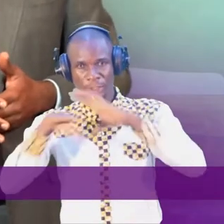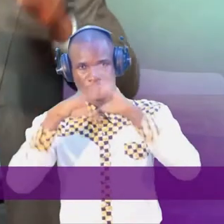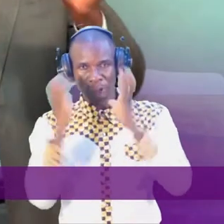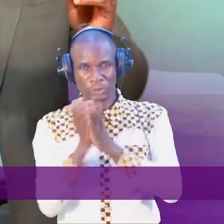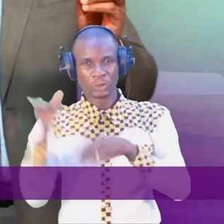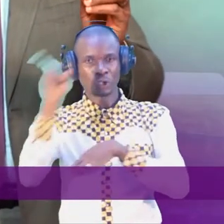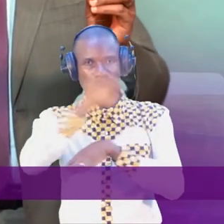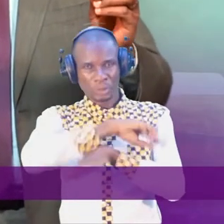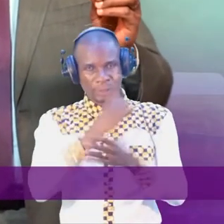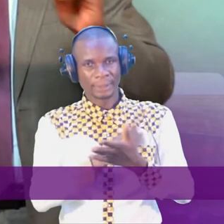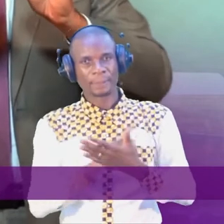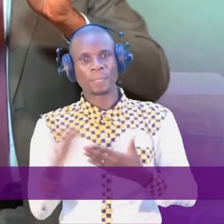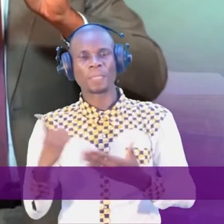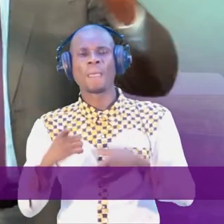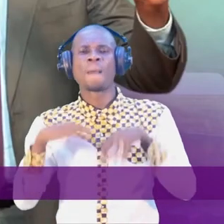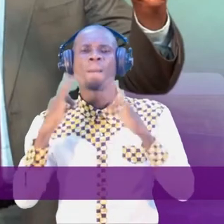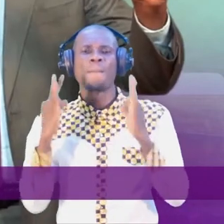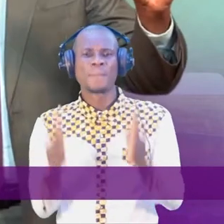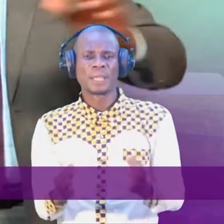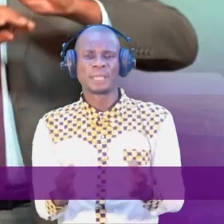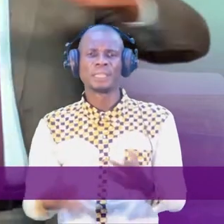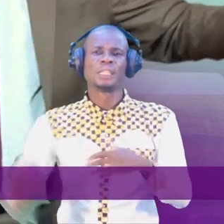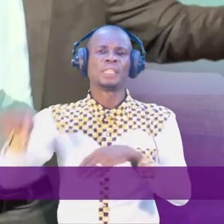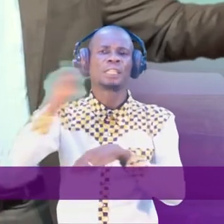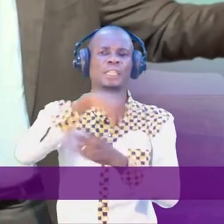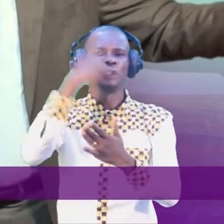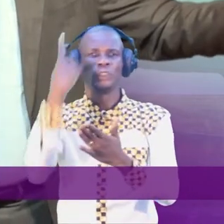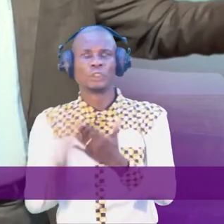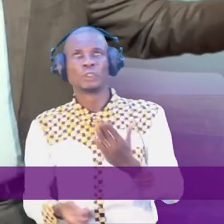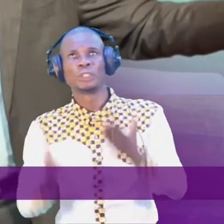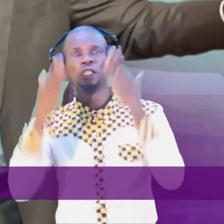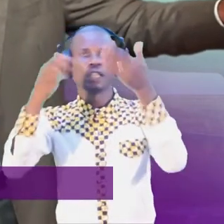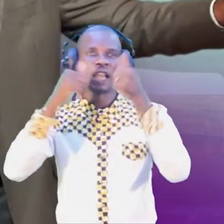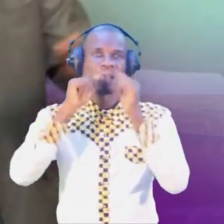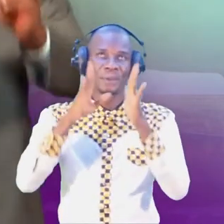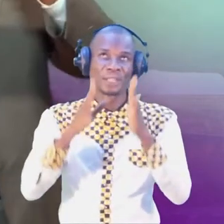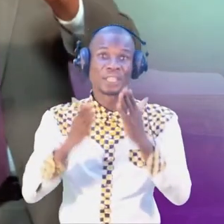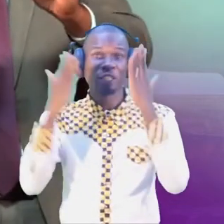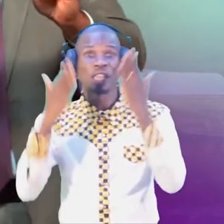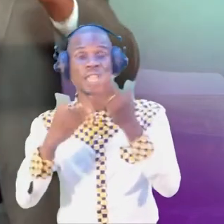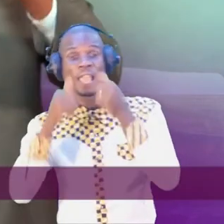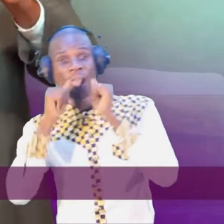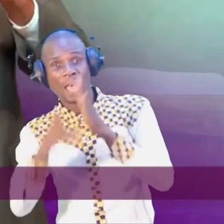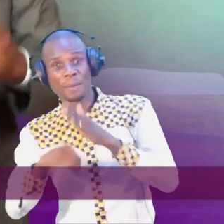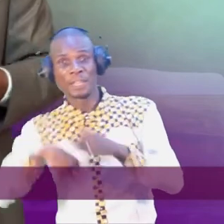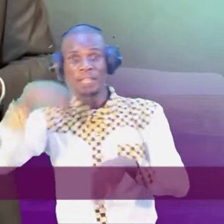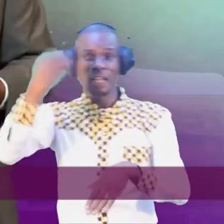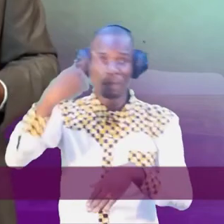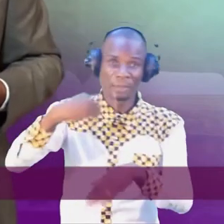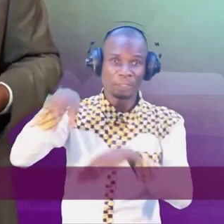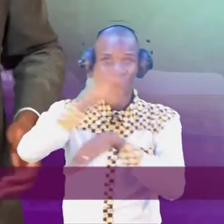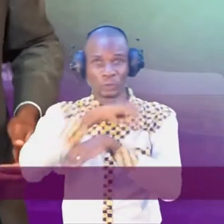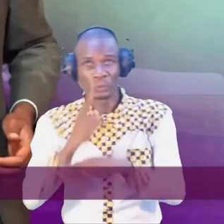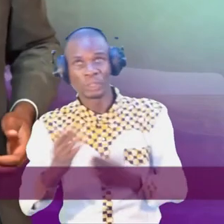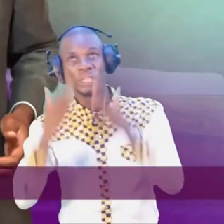Mungu ni Bwana wa siku zote ya juma. Lakini siku gani aliibariki?